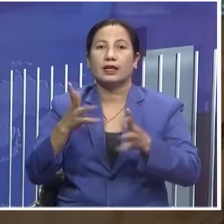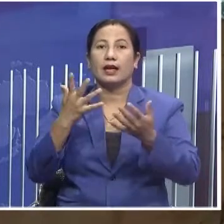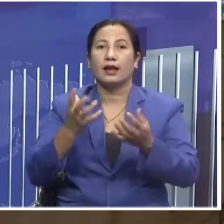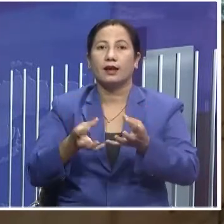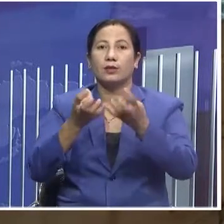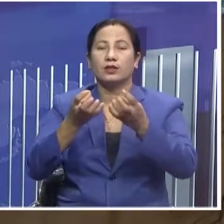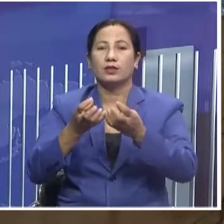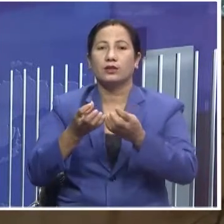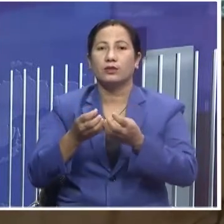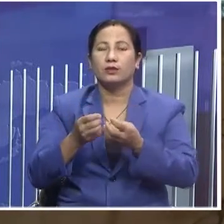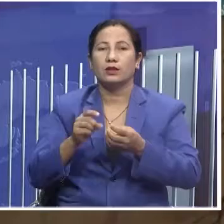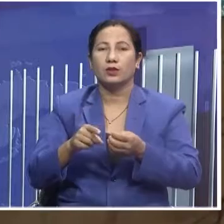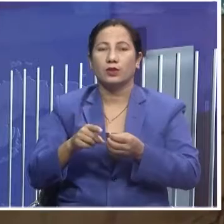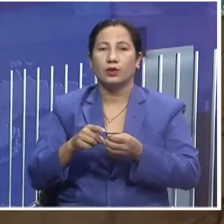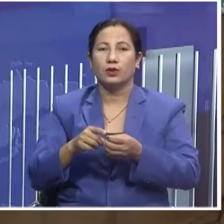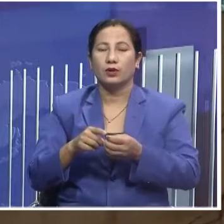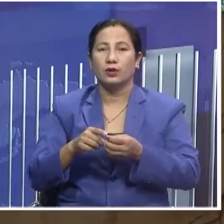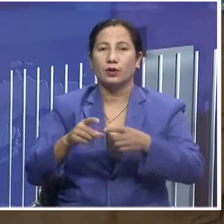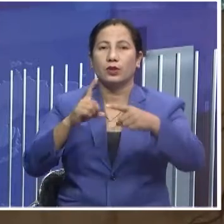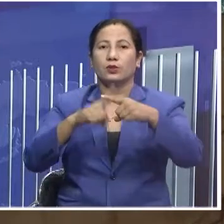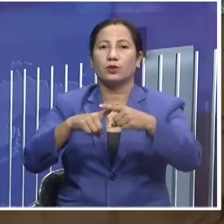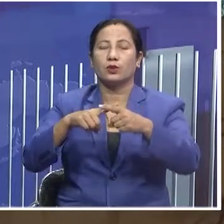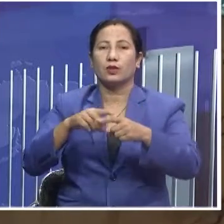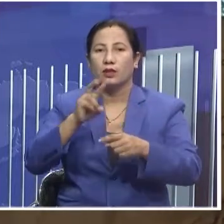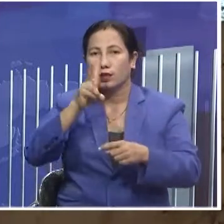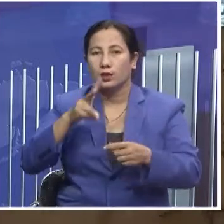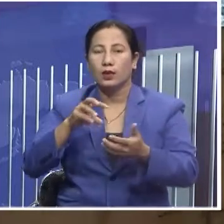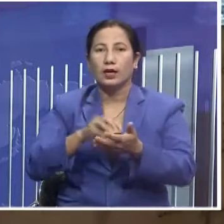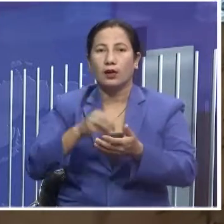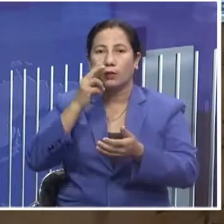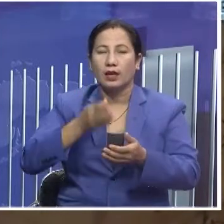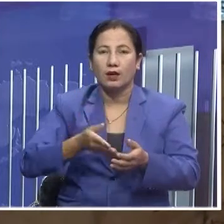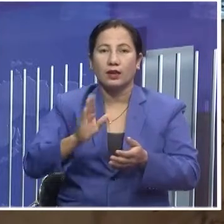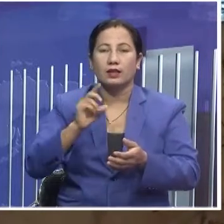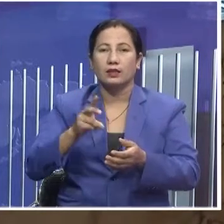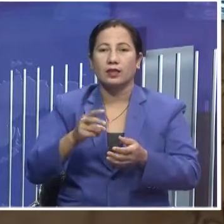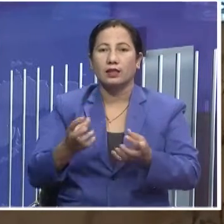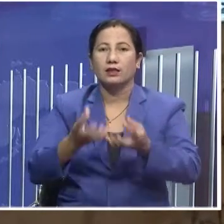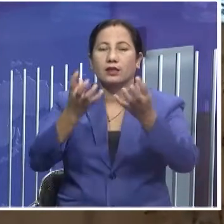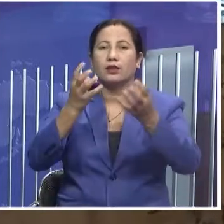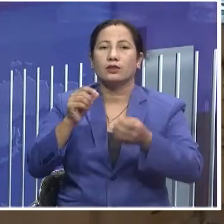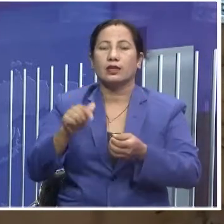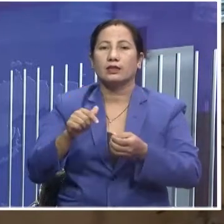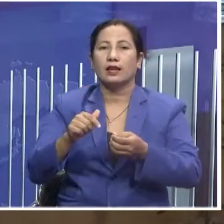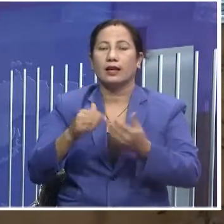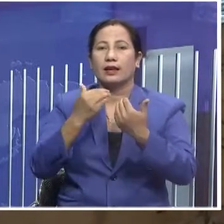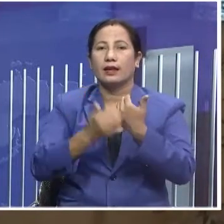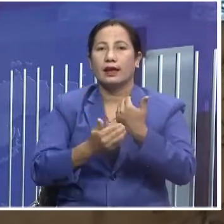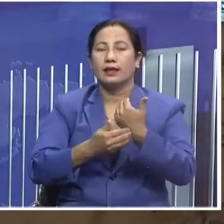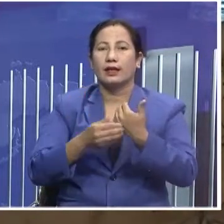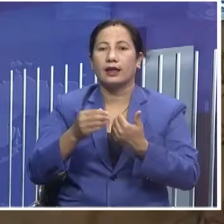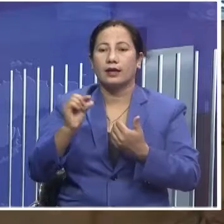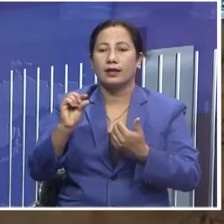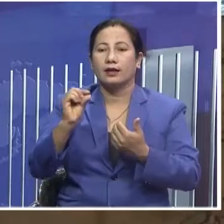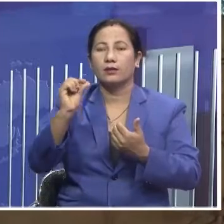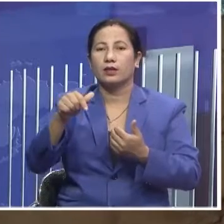त्यो चोर के भन्नु चोक एउटा ठाउँमा अनि त्यहाँ लगेर त्यसलाई जलाउँछौँ। जलाएर अनि त्यहाँ काँक्रा भट्टमास अनि बुढी